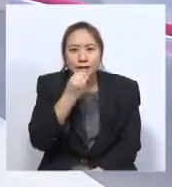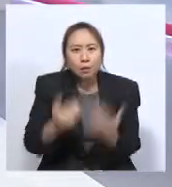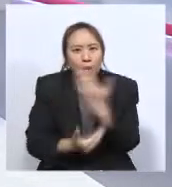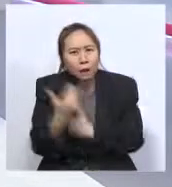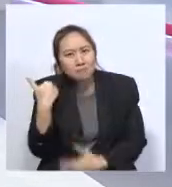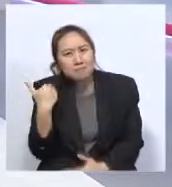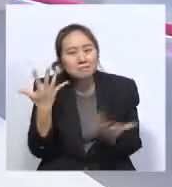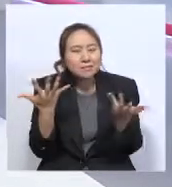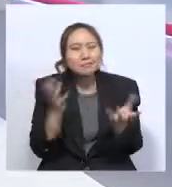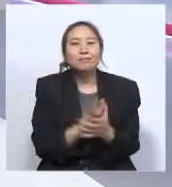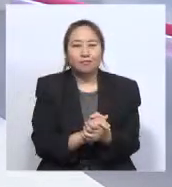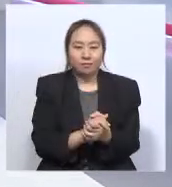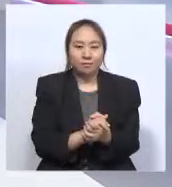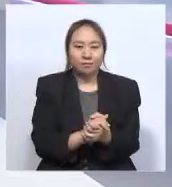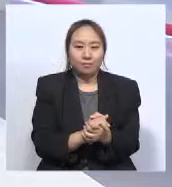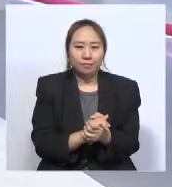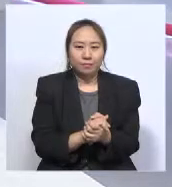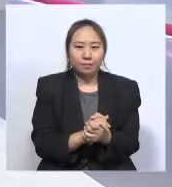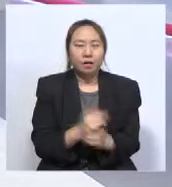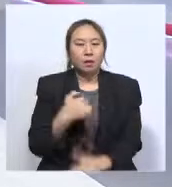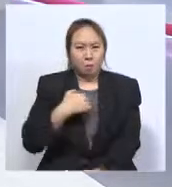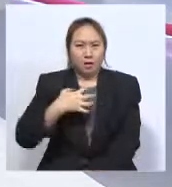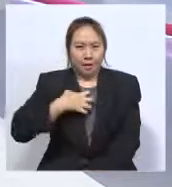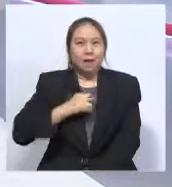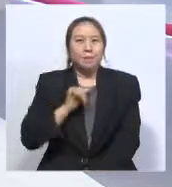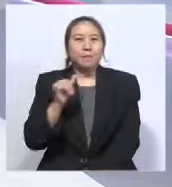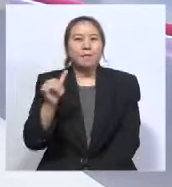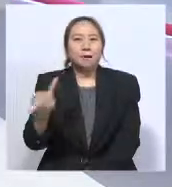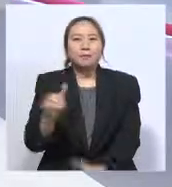20,000บาท เมื่อสักครู่นี้นะที่คุณสุรดานำมาให้ชมกัน ผมอยากไปอยู่ตรงนั้นจังเลย ค่ะ